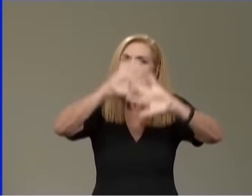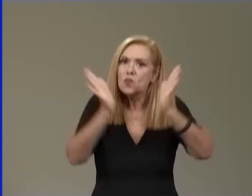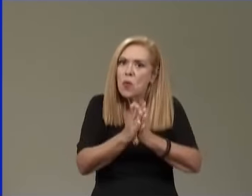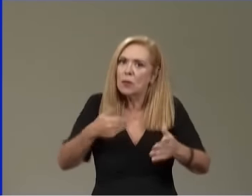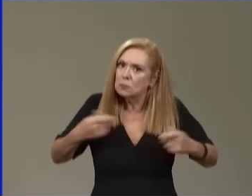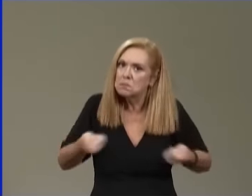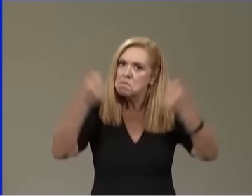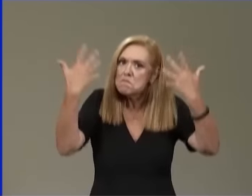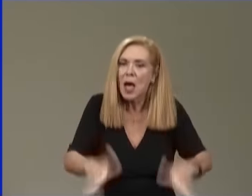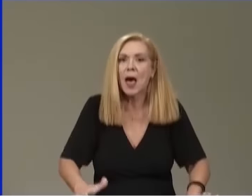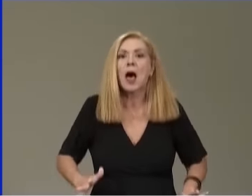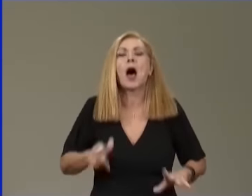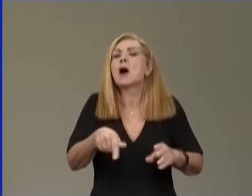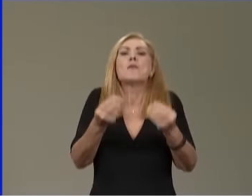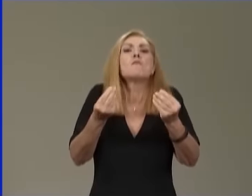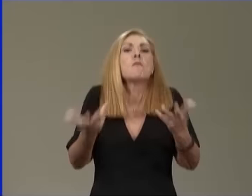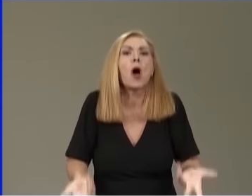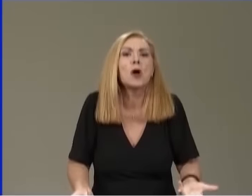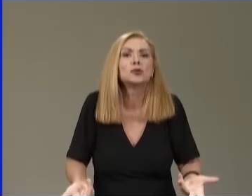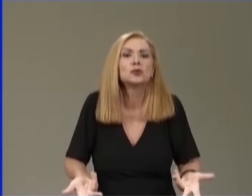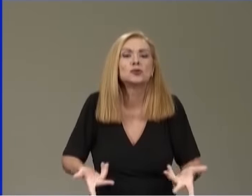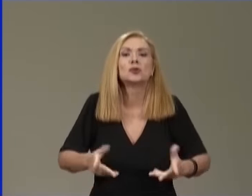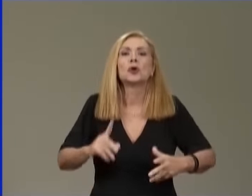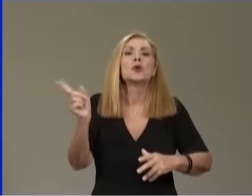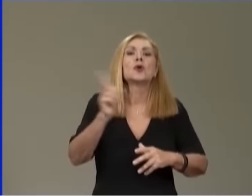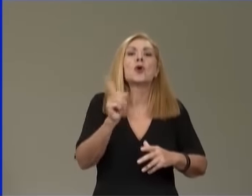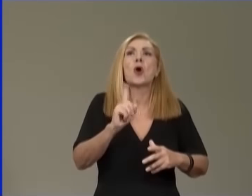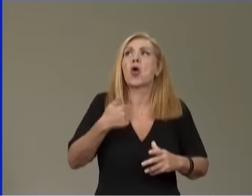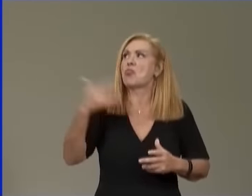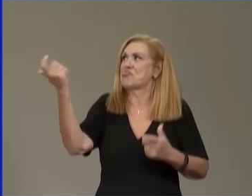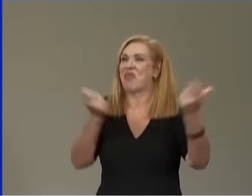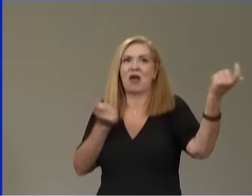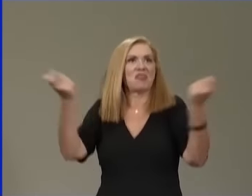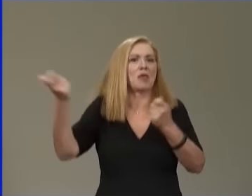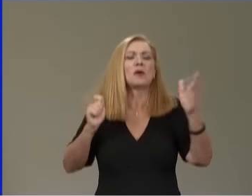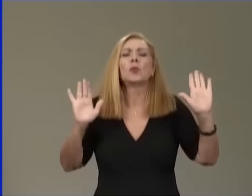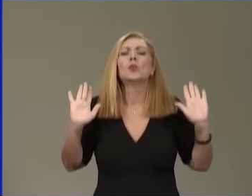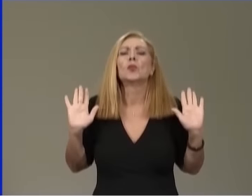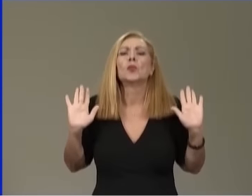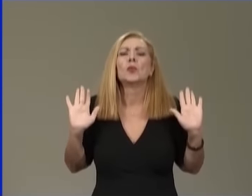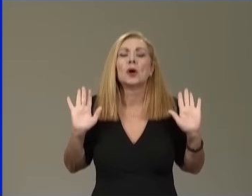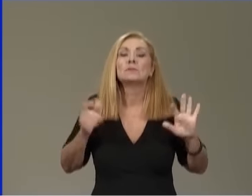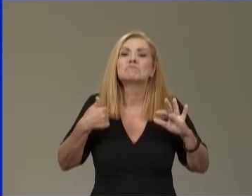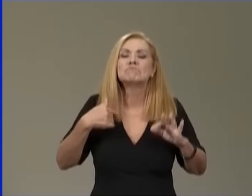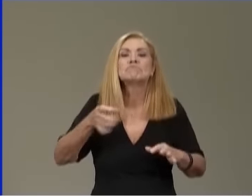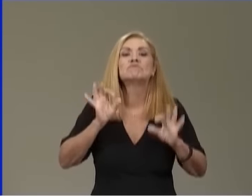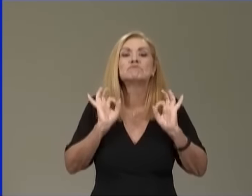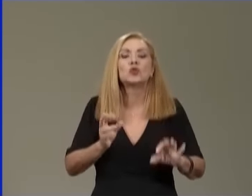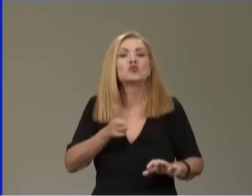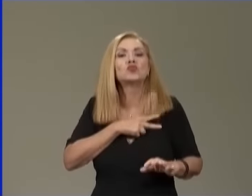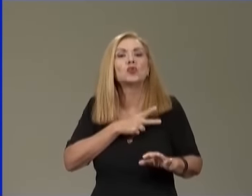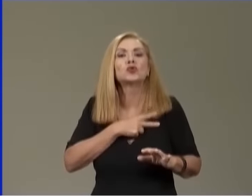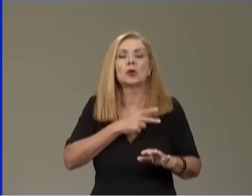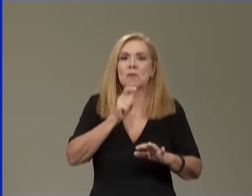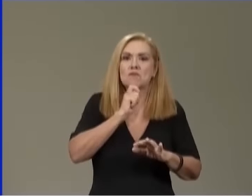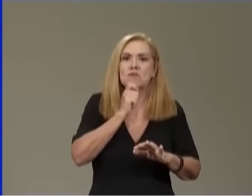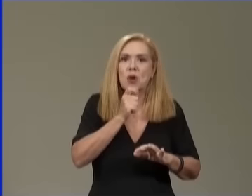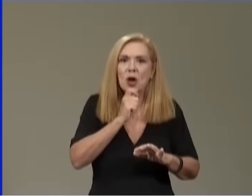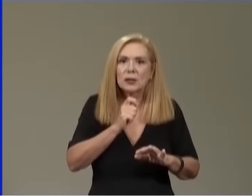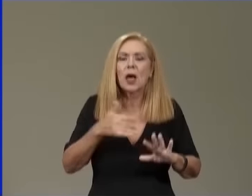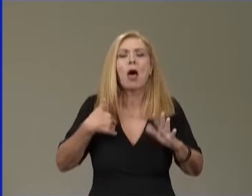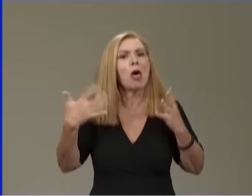πώς. Πώς έγιναν πράξη. Όχι με δανεικά, αλλά με μία συνετή πολιτική που παράγει